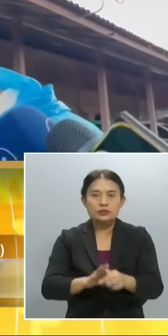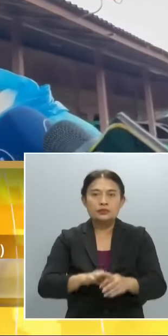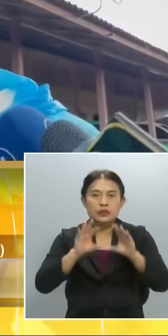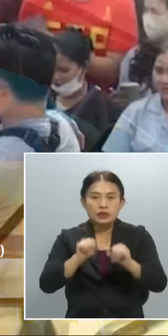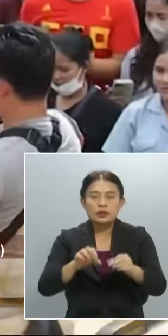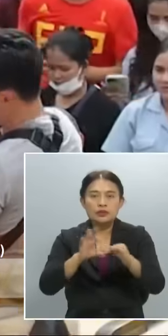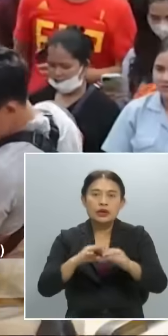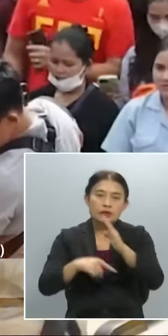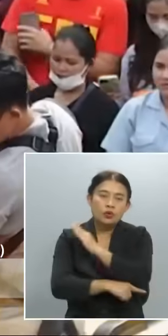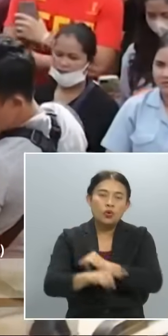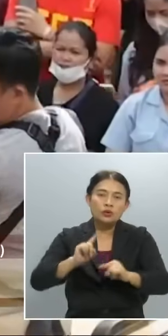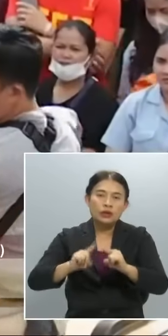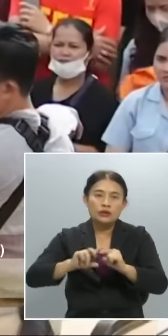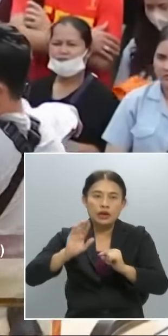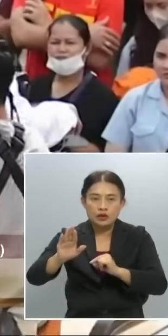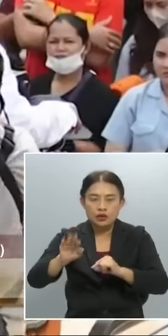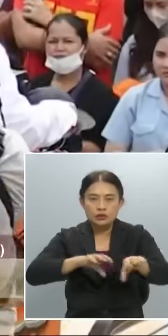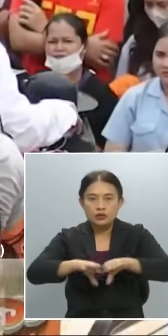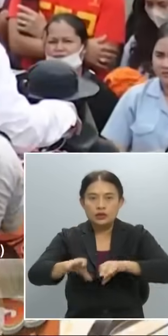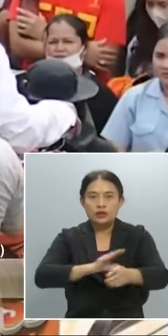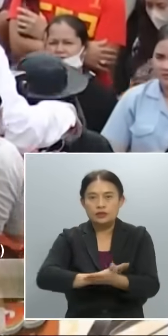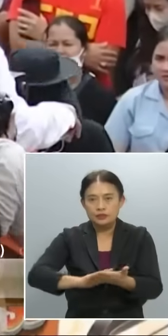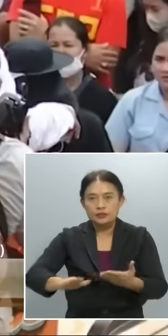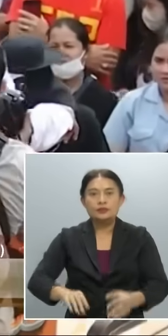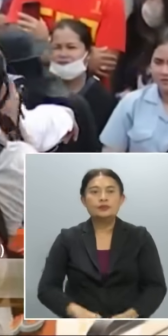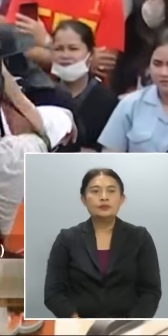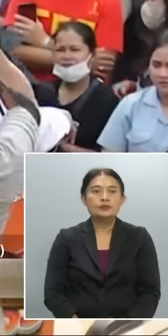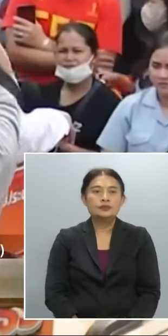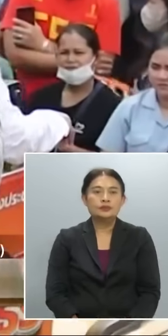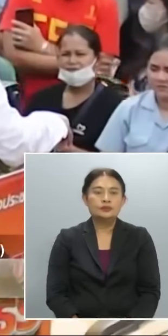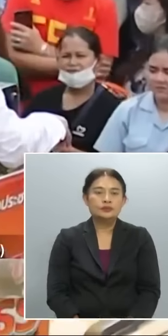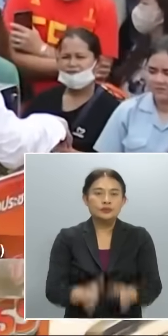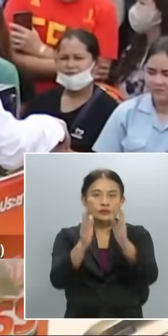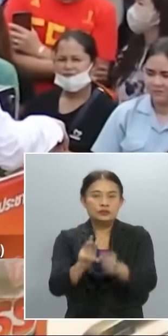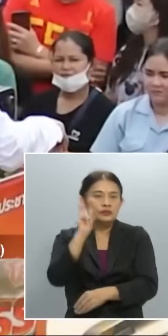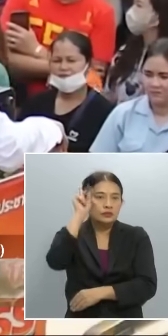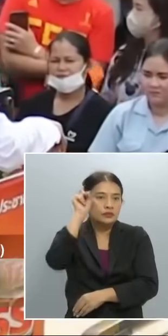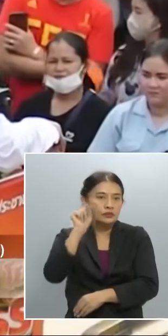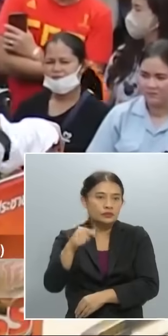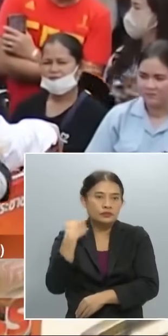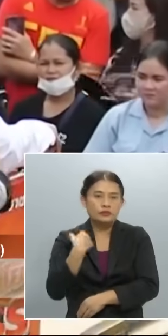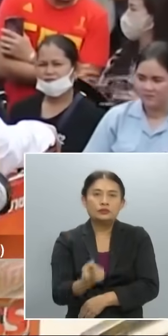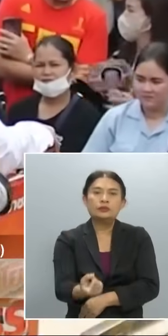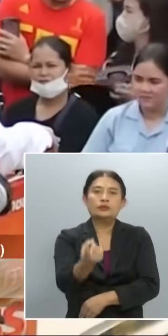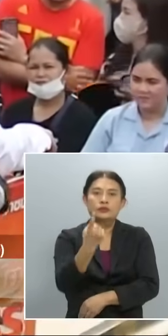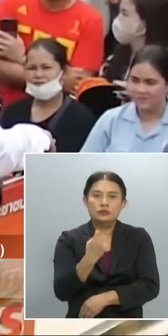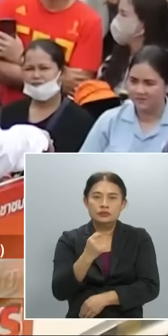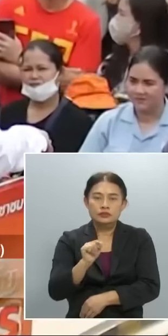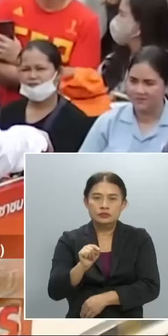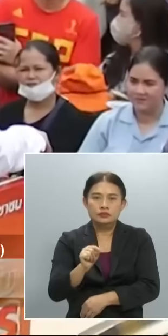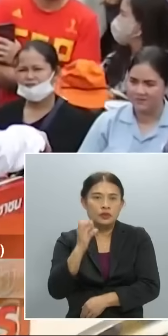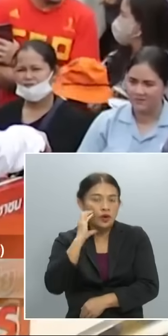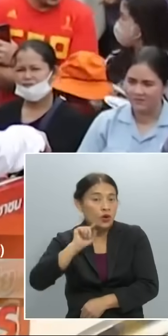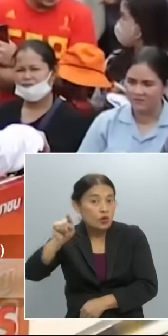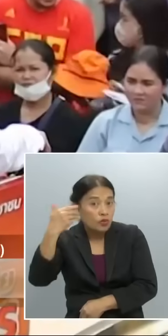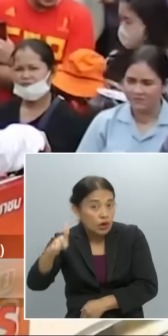ได้ครับ คุณพิธาให้สัมภาษณ์อย่างนี้เนี่ยก็แปลว่านักข่าวที่อยู่กับคุณเศรษฐาก็ต้องถาม ท่าน คุณพิธาโทรศัพท์ประชาคม